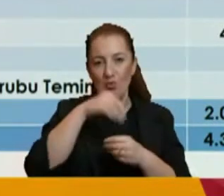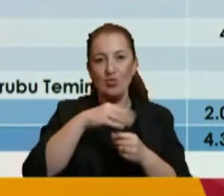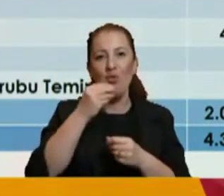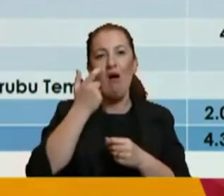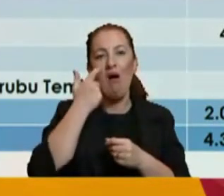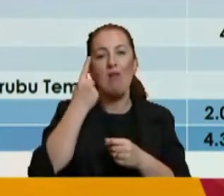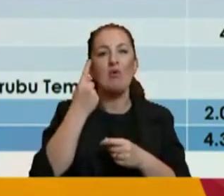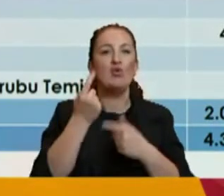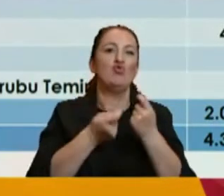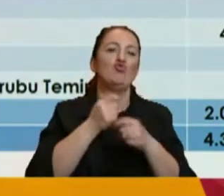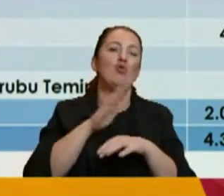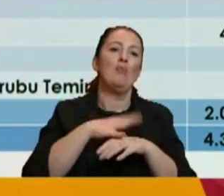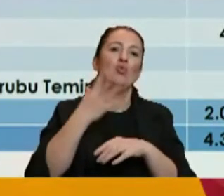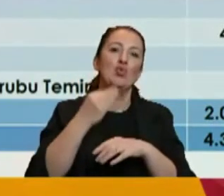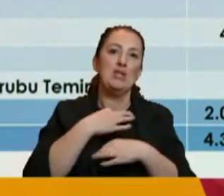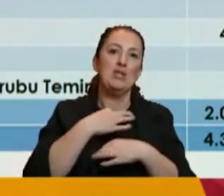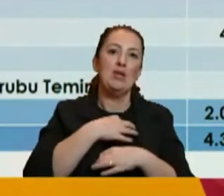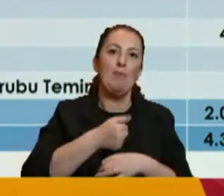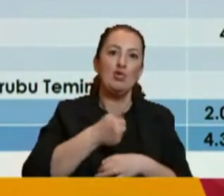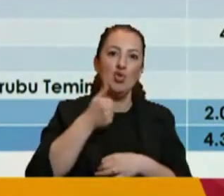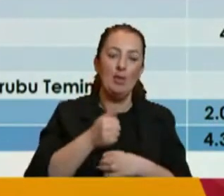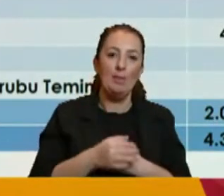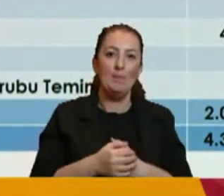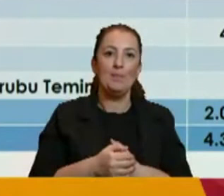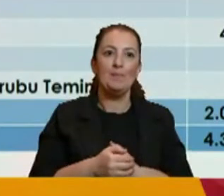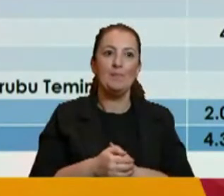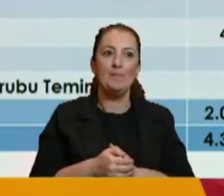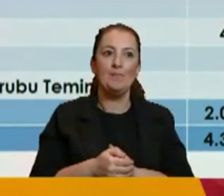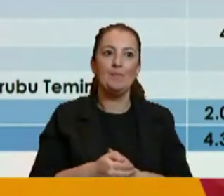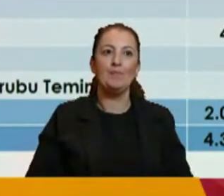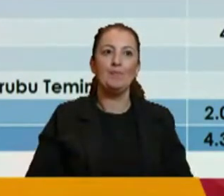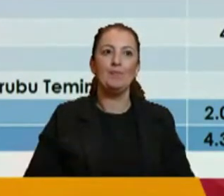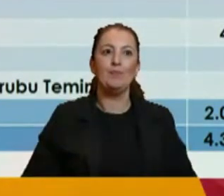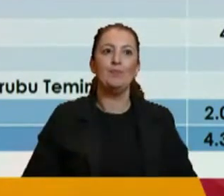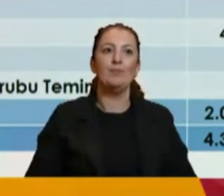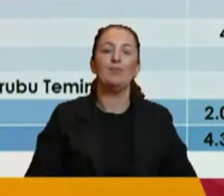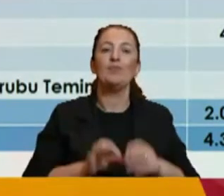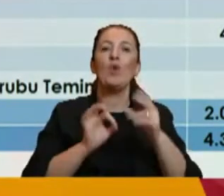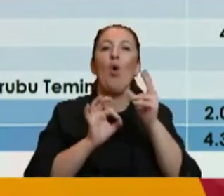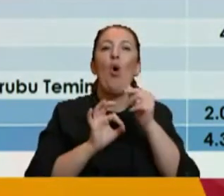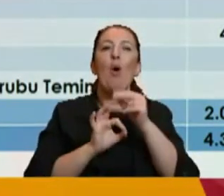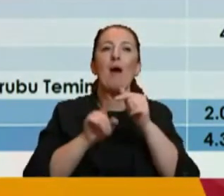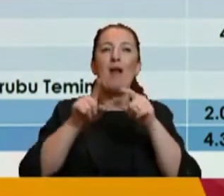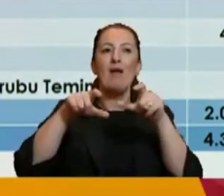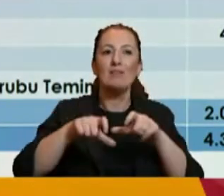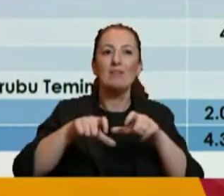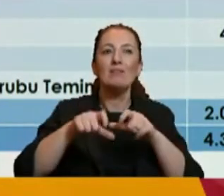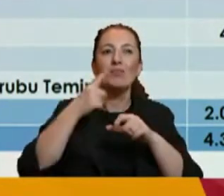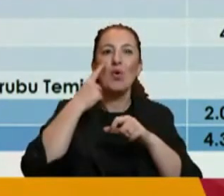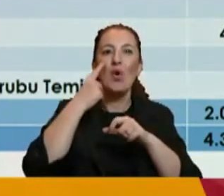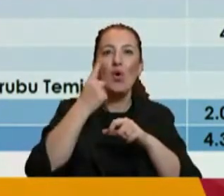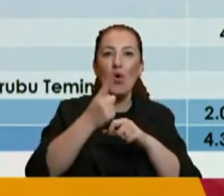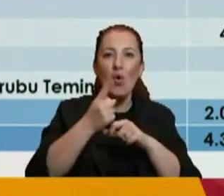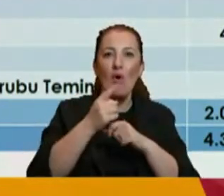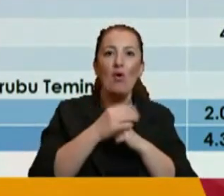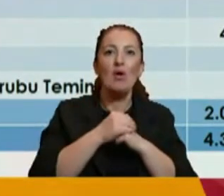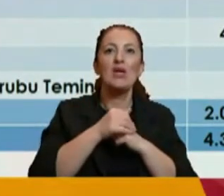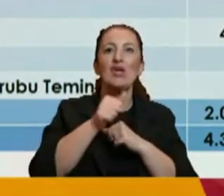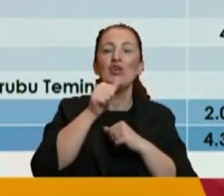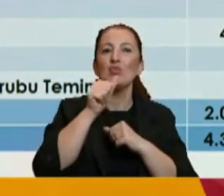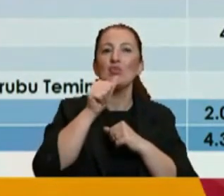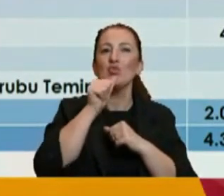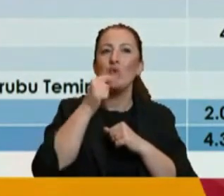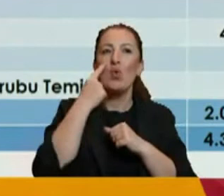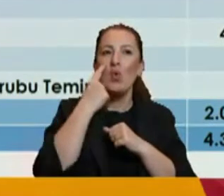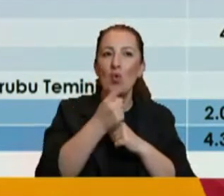çok hayırlı bir iş yapmış olursun Sayın başına bu Ömer sesleri tercih herkesi ekipman temini içme suyu arıtma